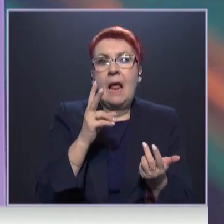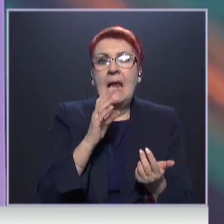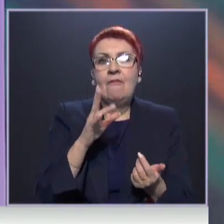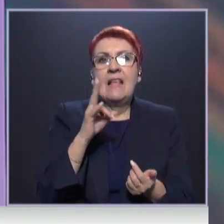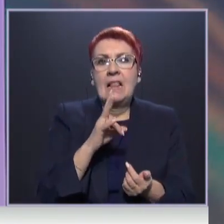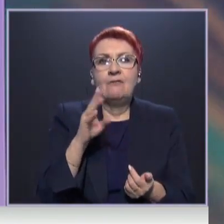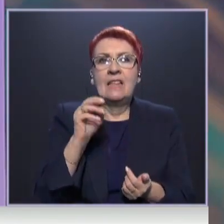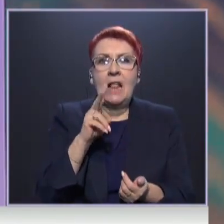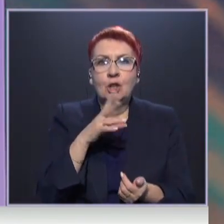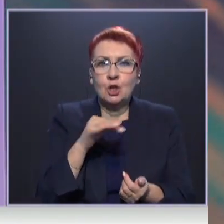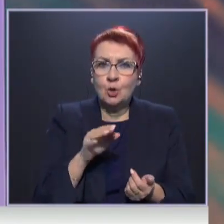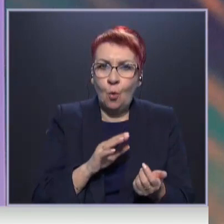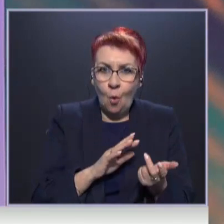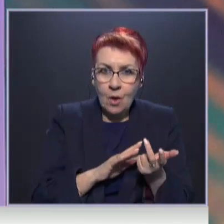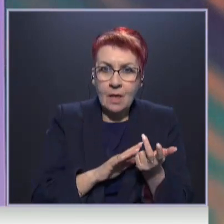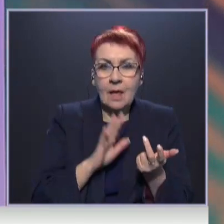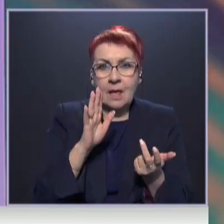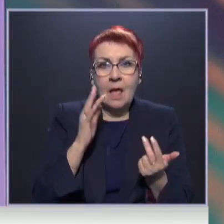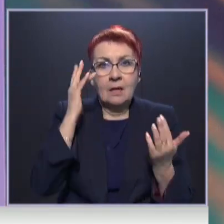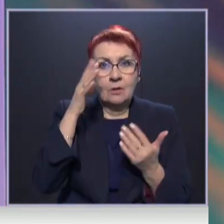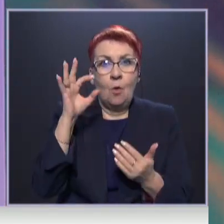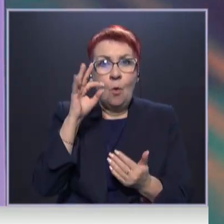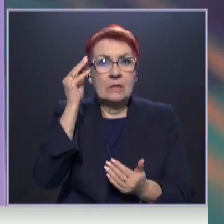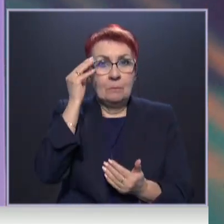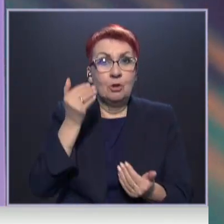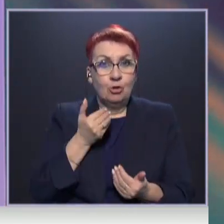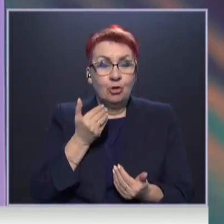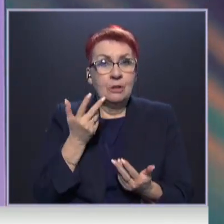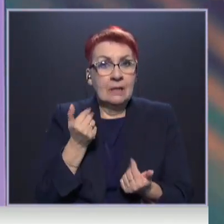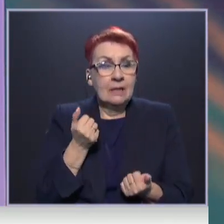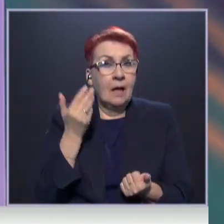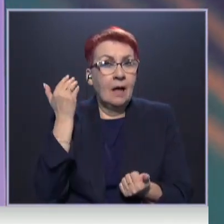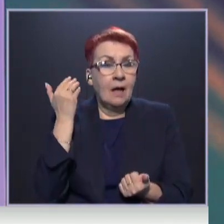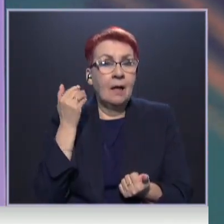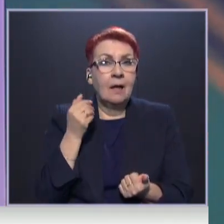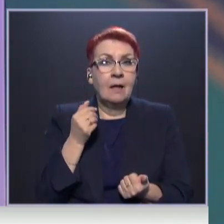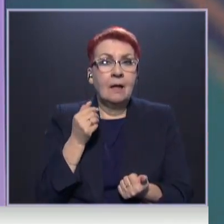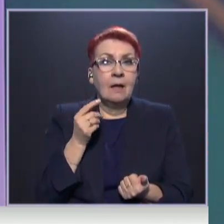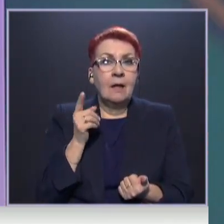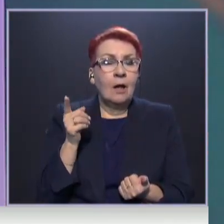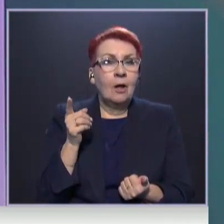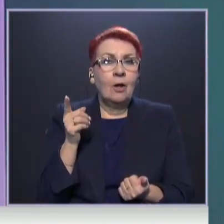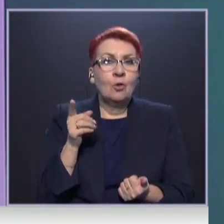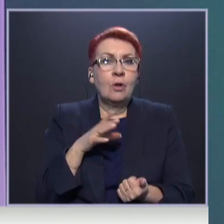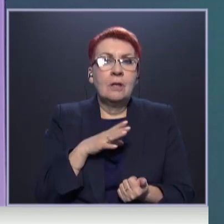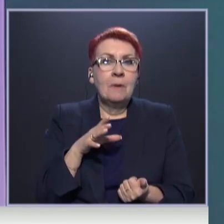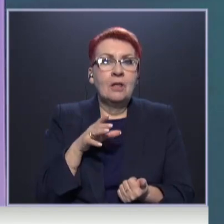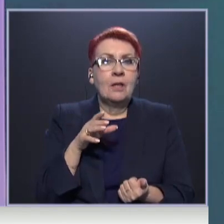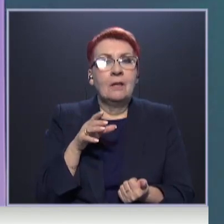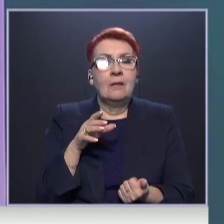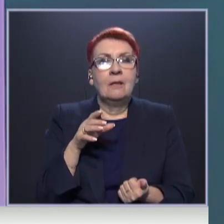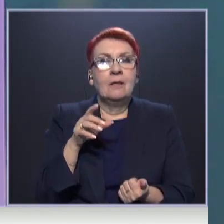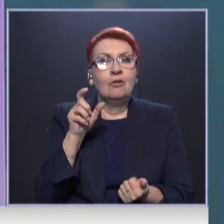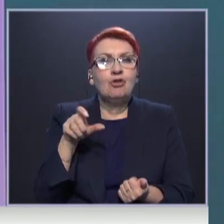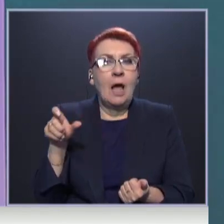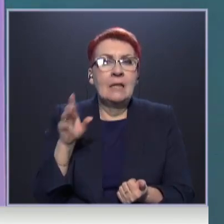Толстой, хотя только и размышляли о смысле жизни, но не будучи в полном смысле чадами Матери